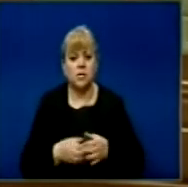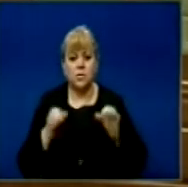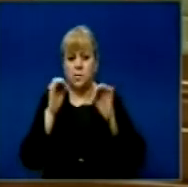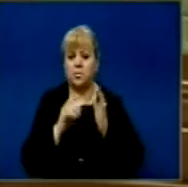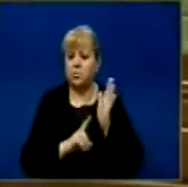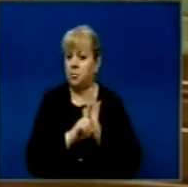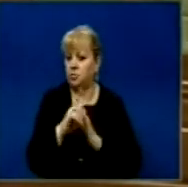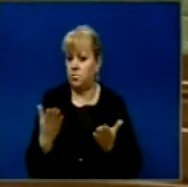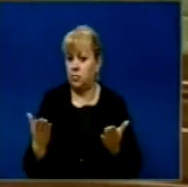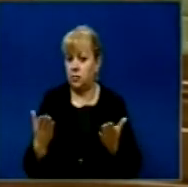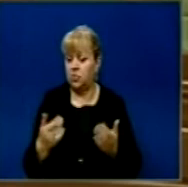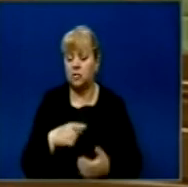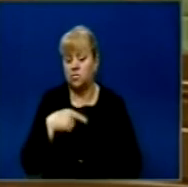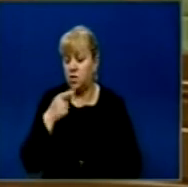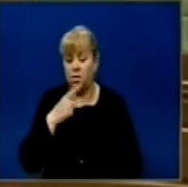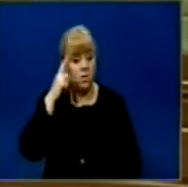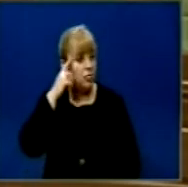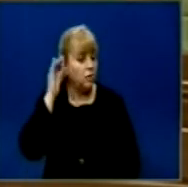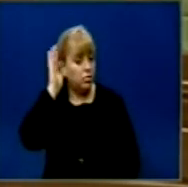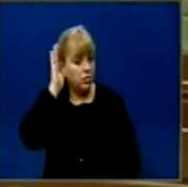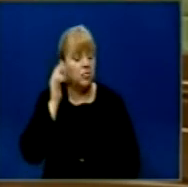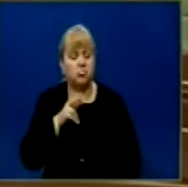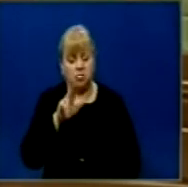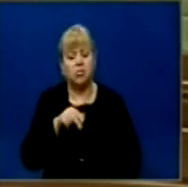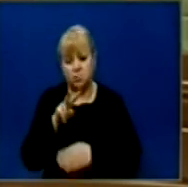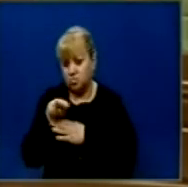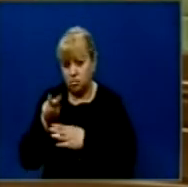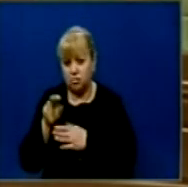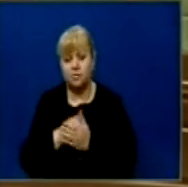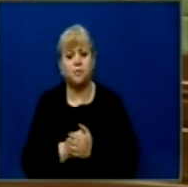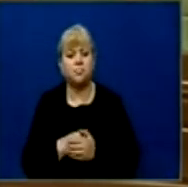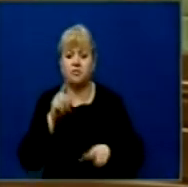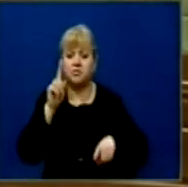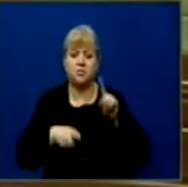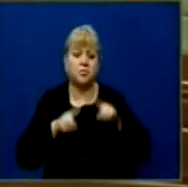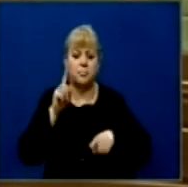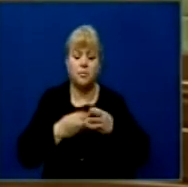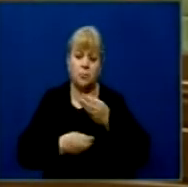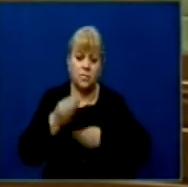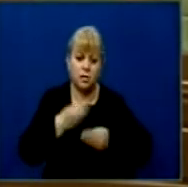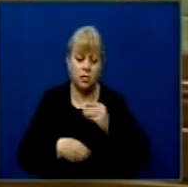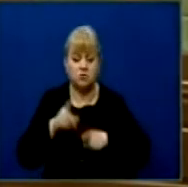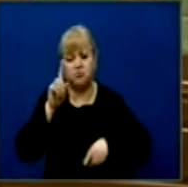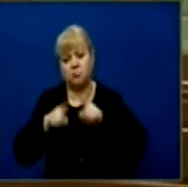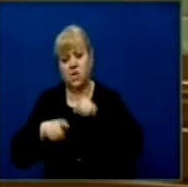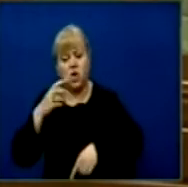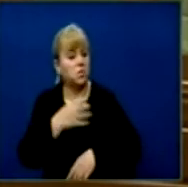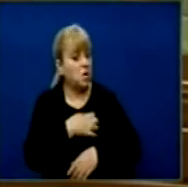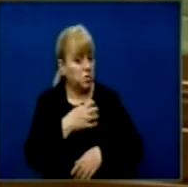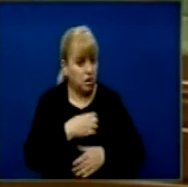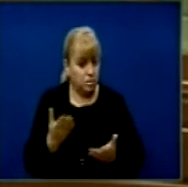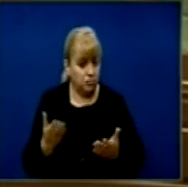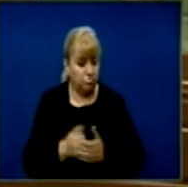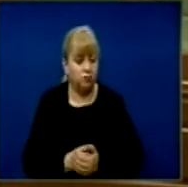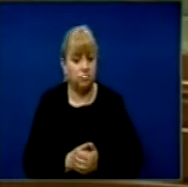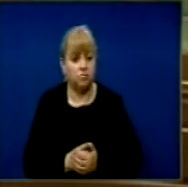analizë. Pra këtu na foli kryeministri për disa masa që i ka marrë, disa prej tyre ekonomike, disa prej tyre sociale që natyrisht kanë